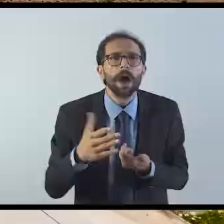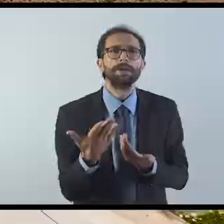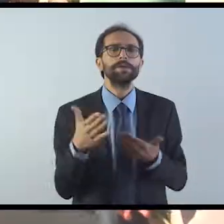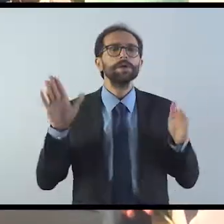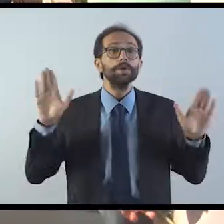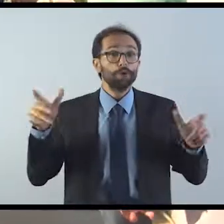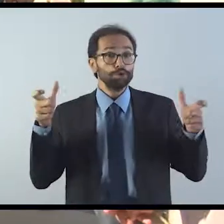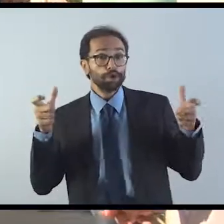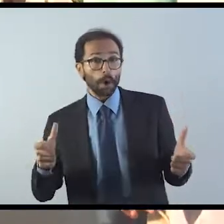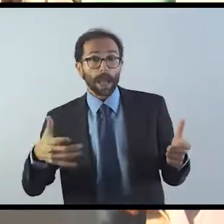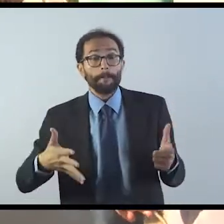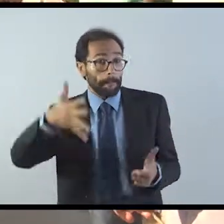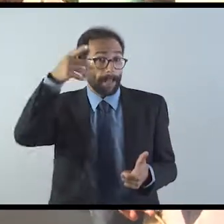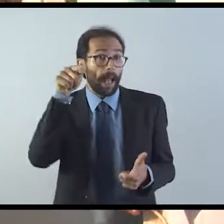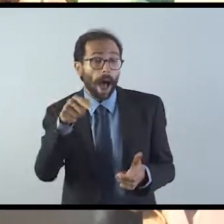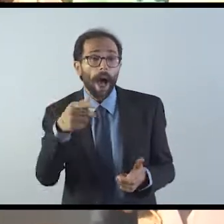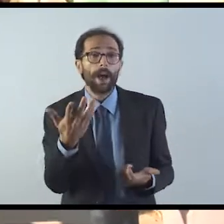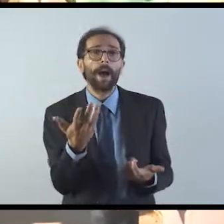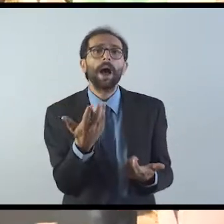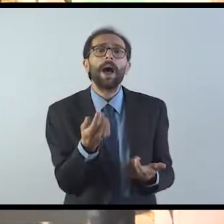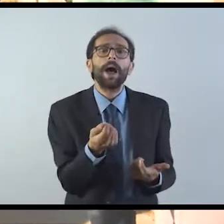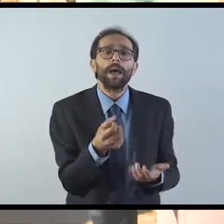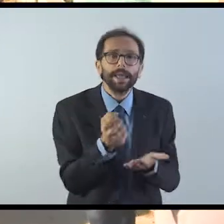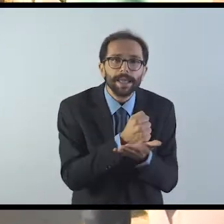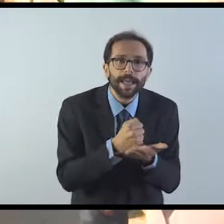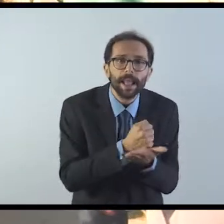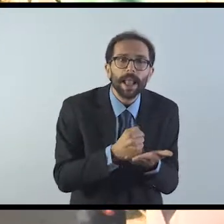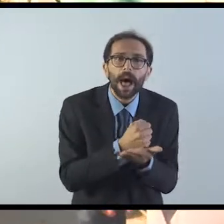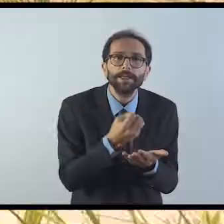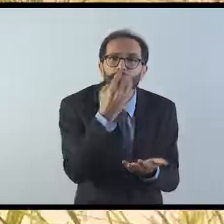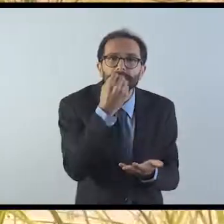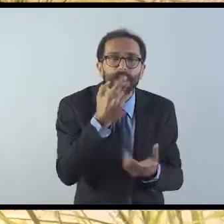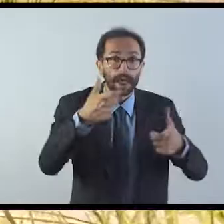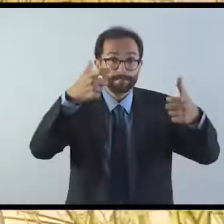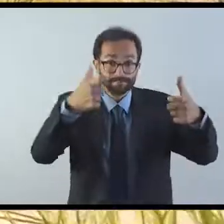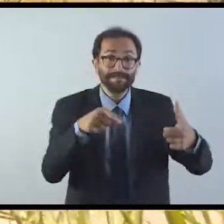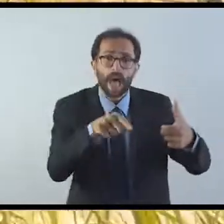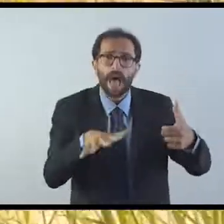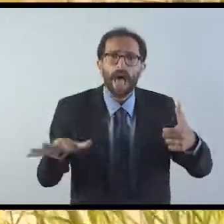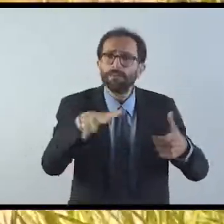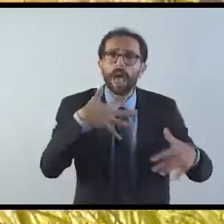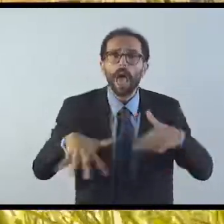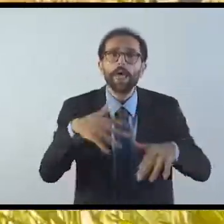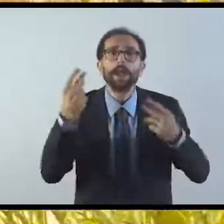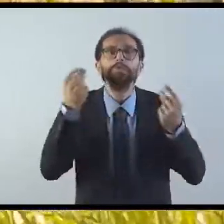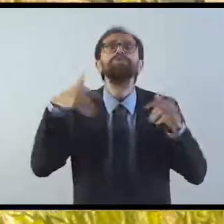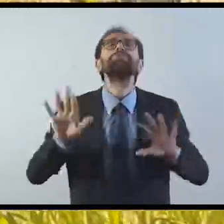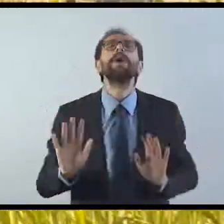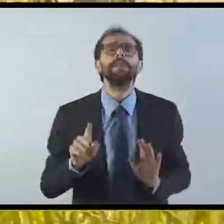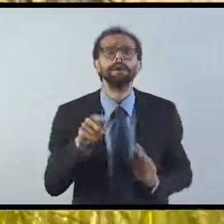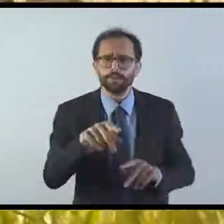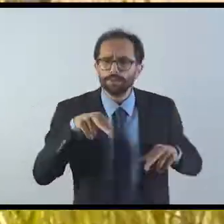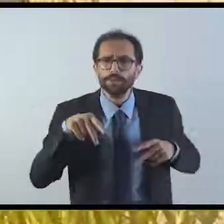tıbbi aromatik bitkiler bahçesinde engelli vatandaşlarımız da unutulmamış yürüyüş parkurları ve yapılan